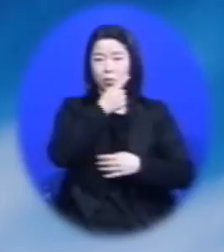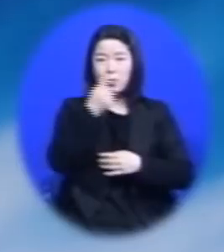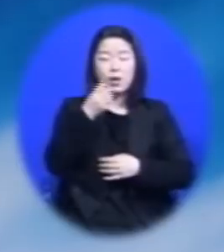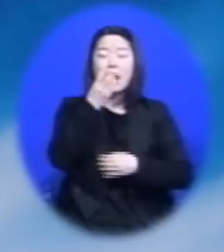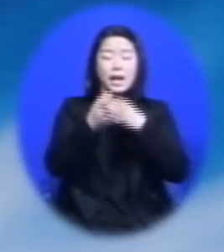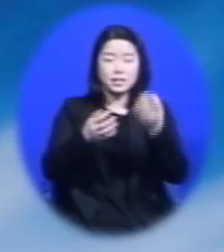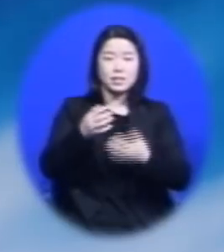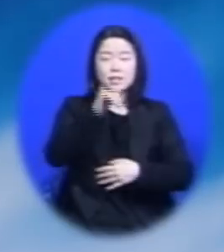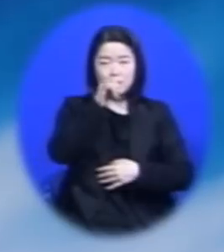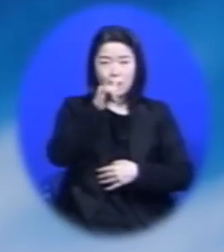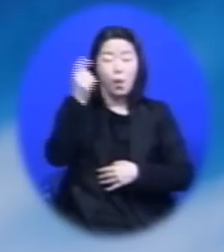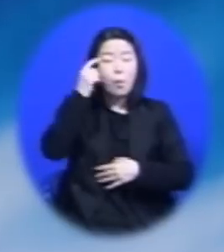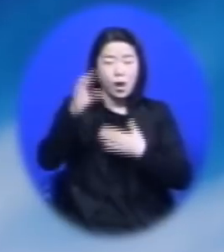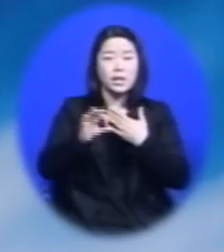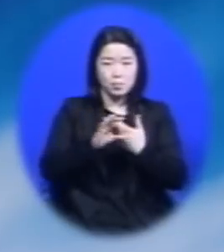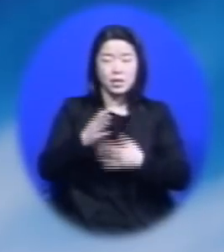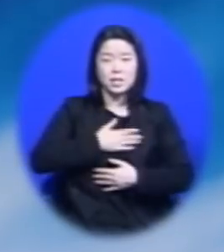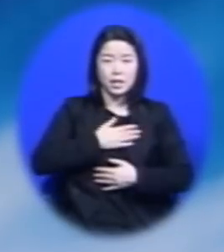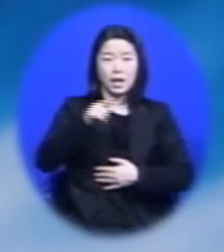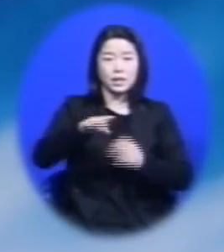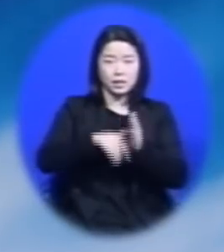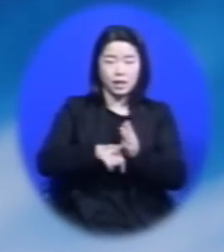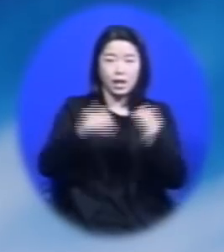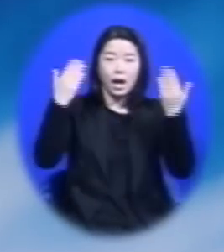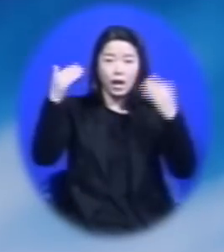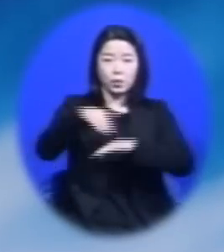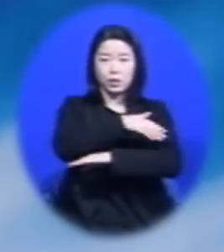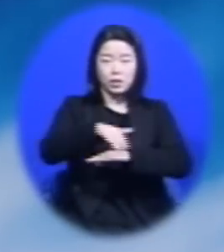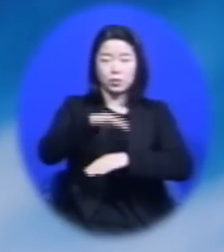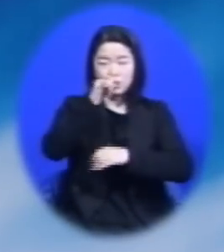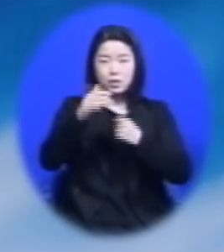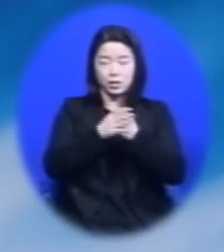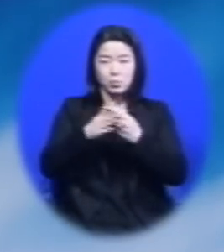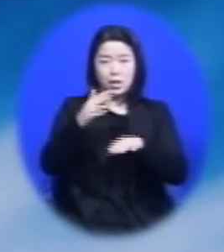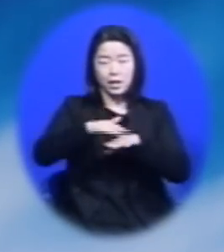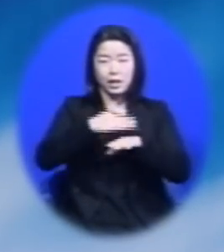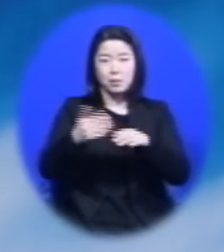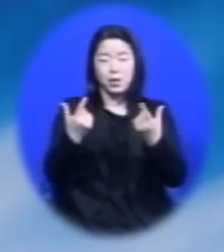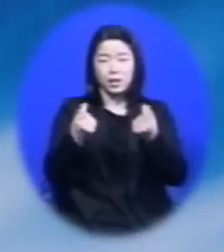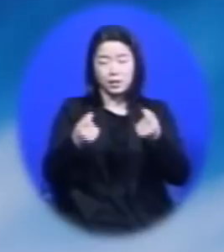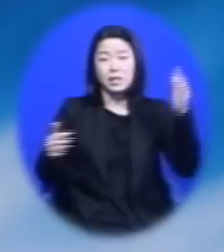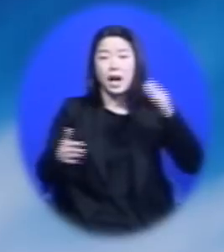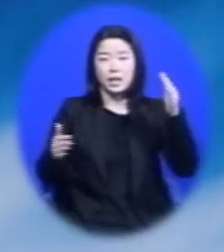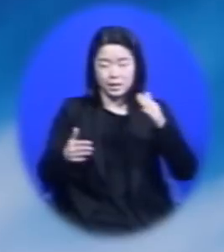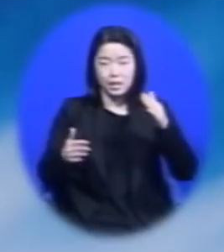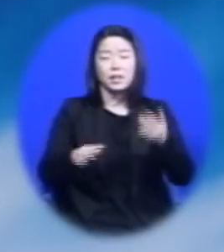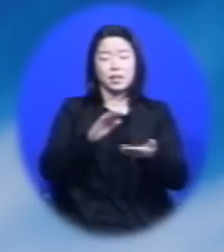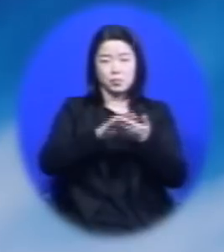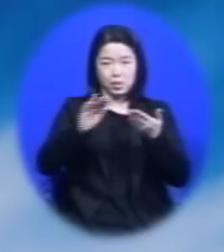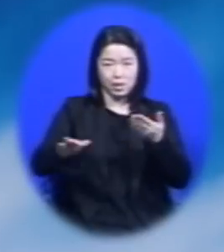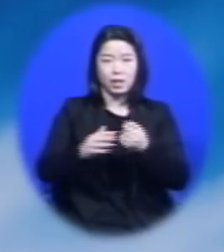왜 깡패 같은 학생이었나 제가 그때 학교를 다니고 있었기 때문입니다 그래서 깡패가 아니고